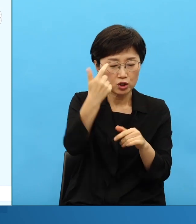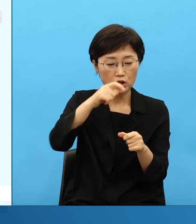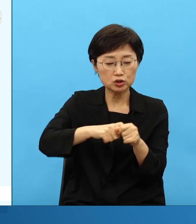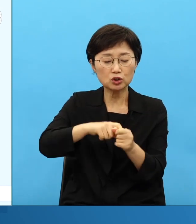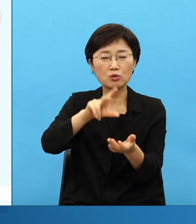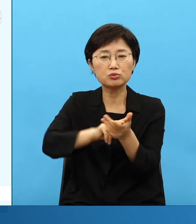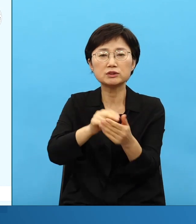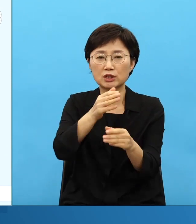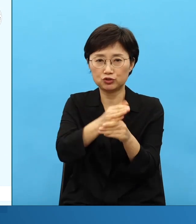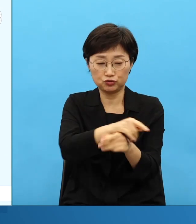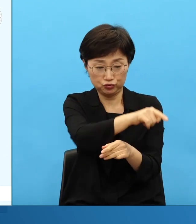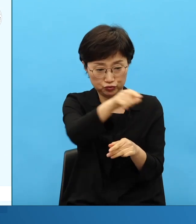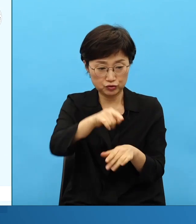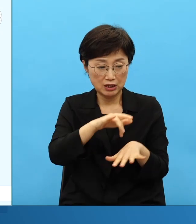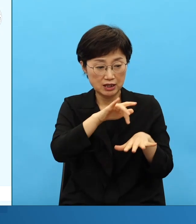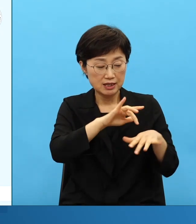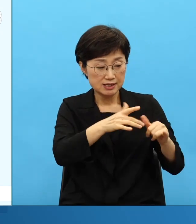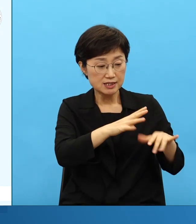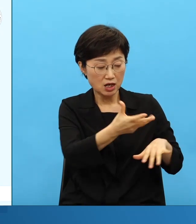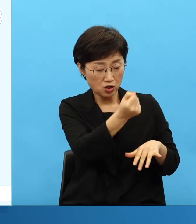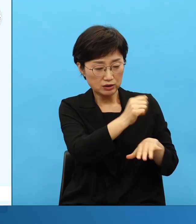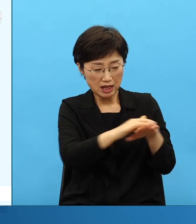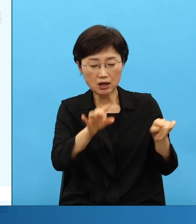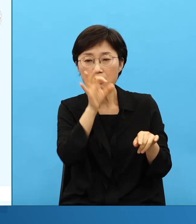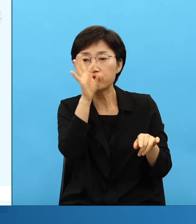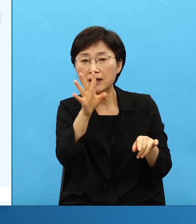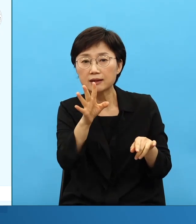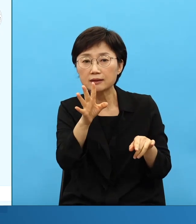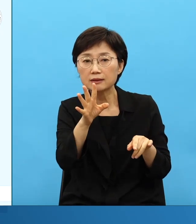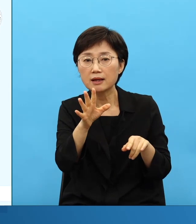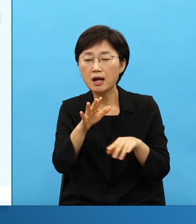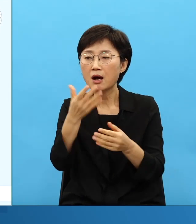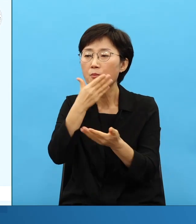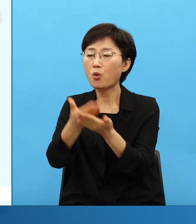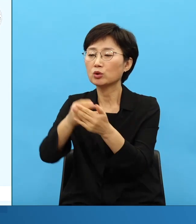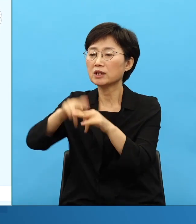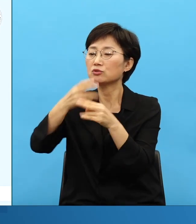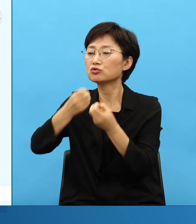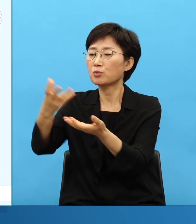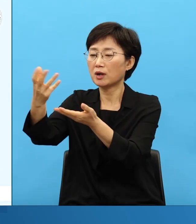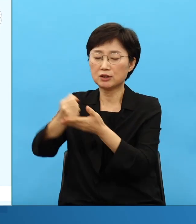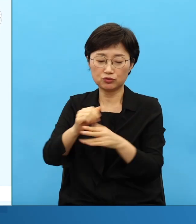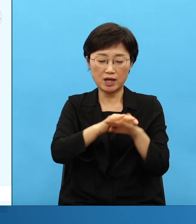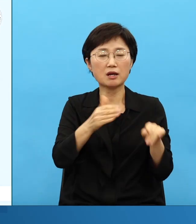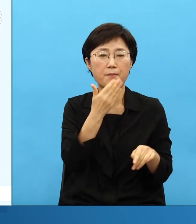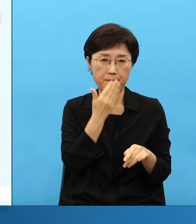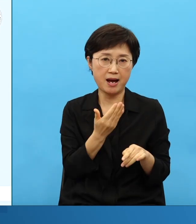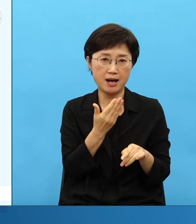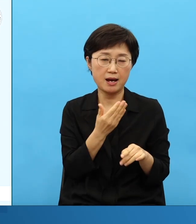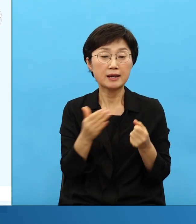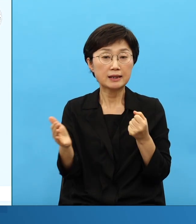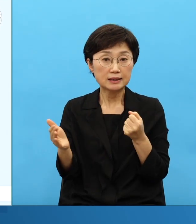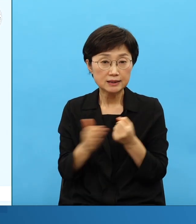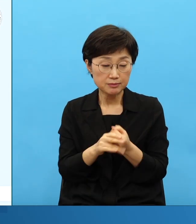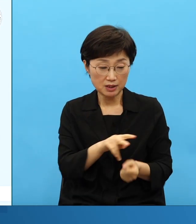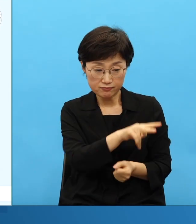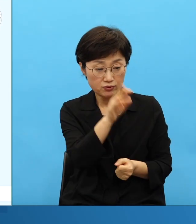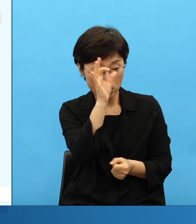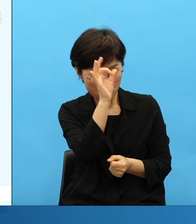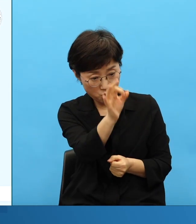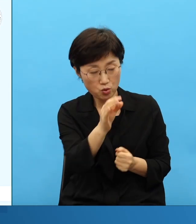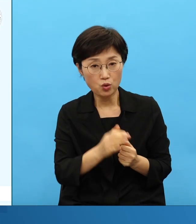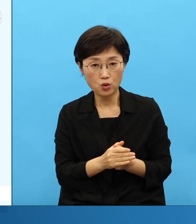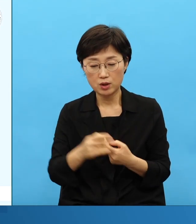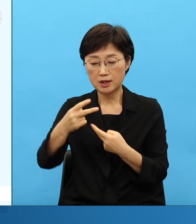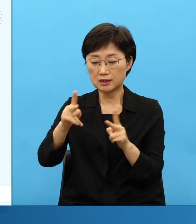것으로 되지 않기 때문에 보좌의 축복으로만 가능한 현장, 세계 교회 현장, 무너지는 후대 현장을 말하며